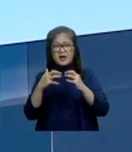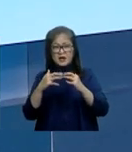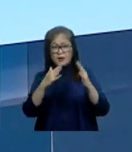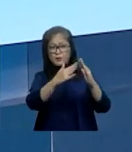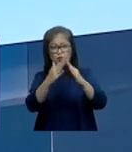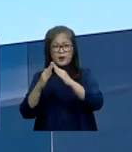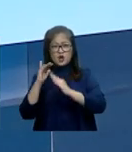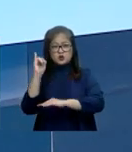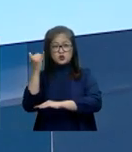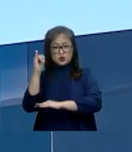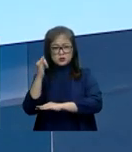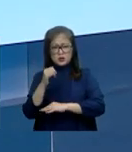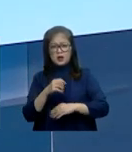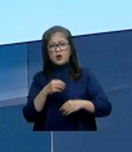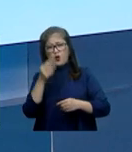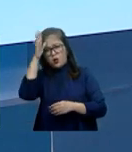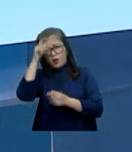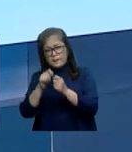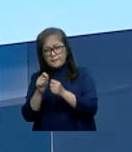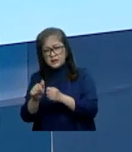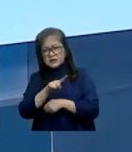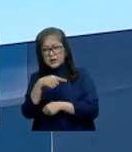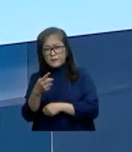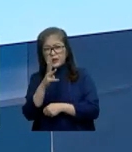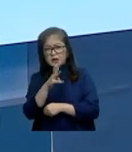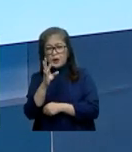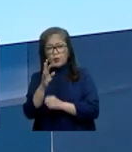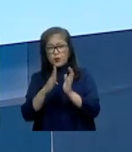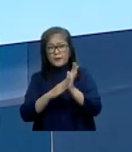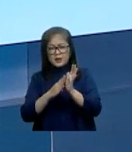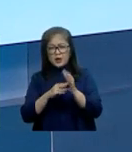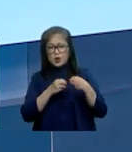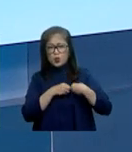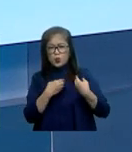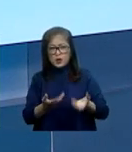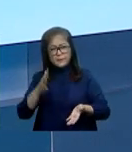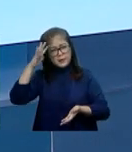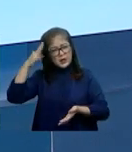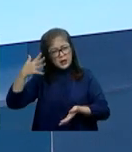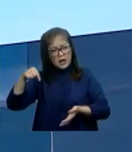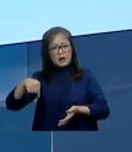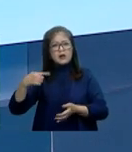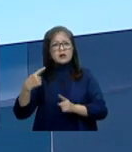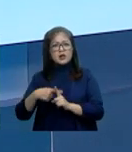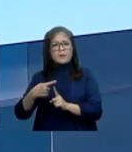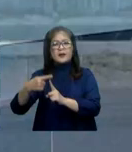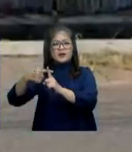Sleman, Yogyakarta. Kerugian konsumen mencapai 30 miliar rupiah dan diperkirakan akan terus bertambah.